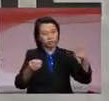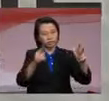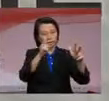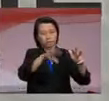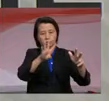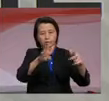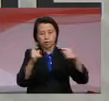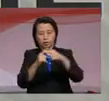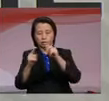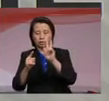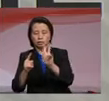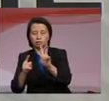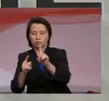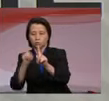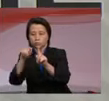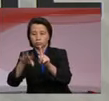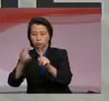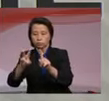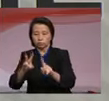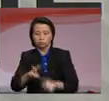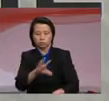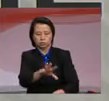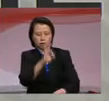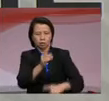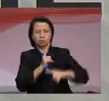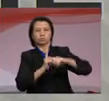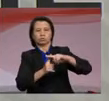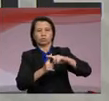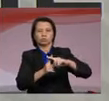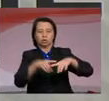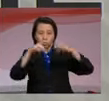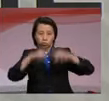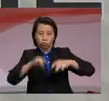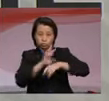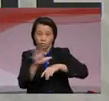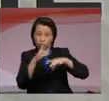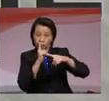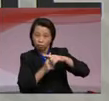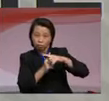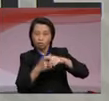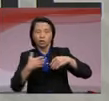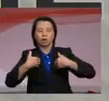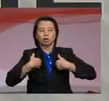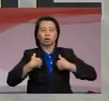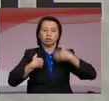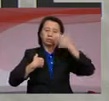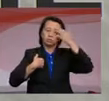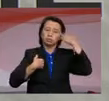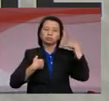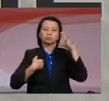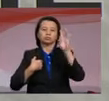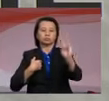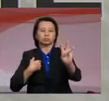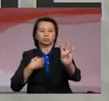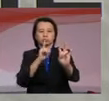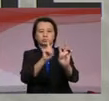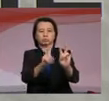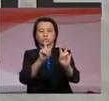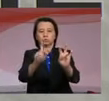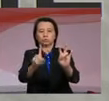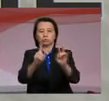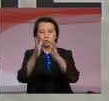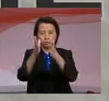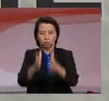21 Julai 2020 dan didapati positif ujian COVID-19 adalah sejumlah 711